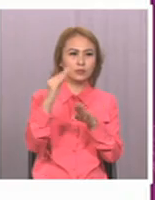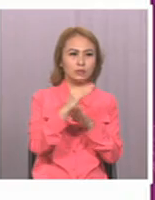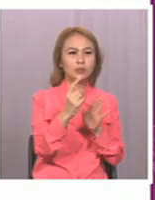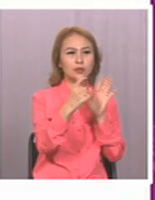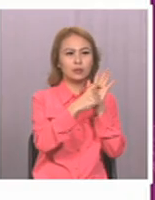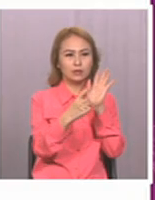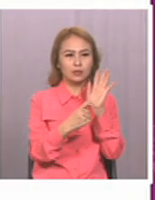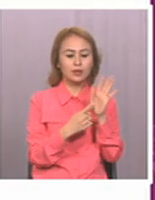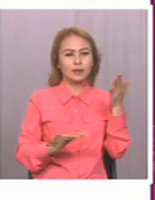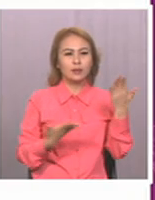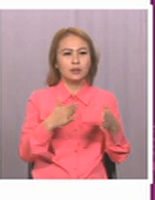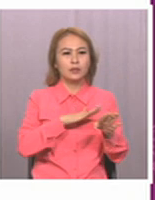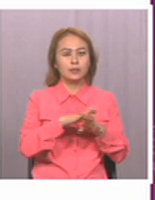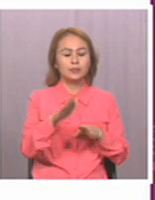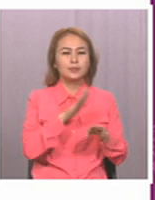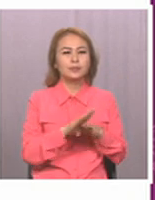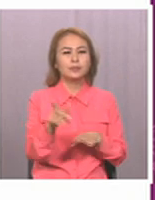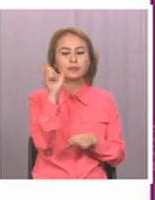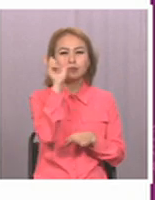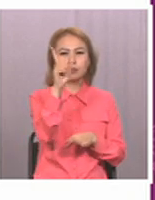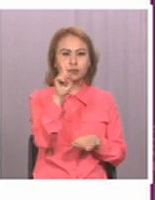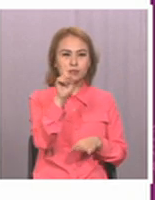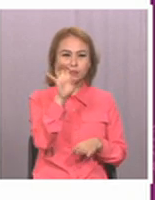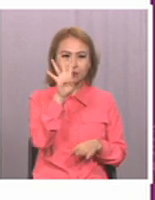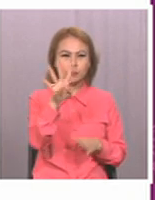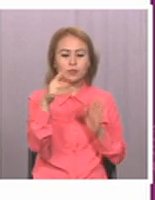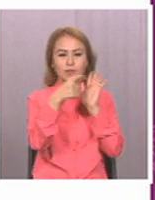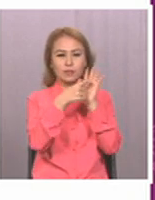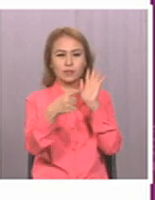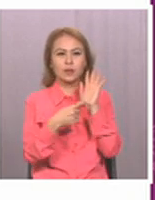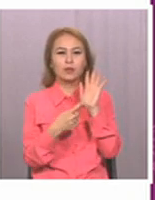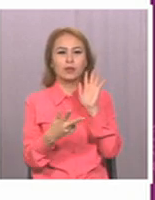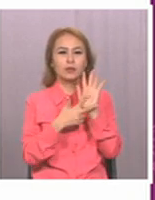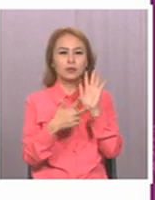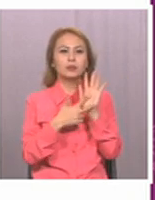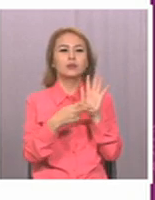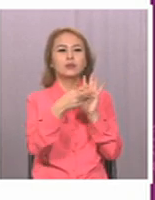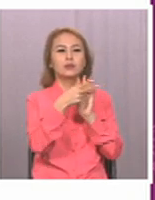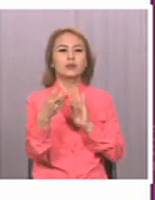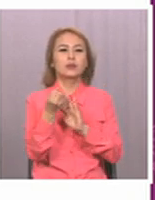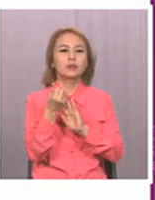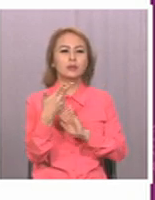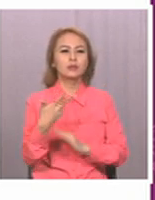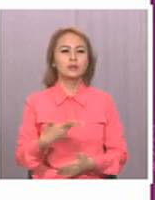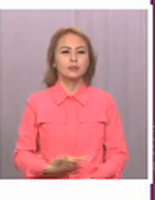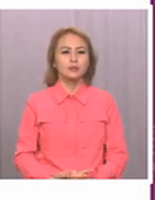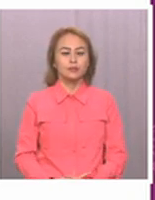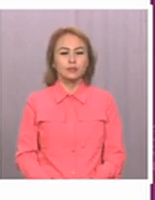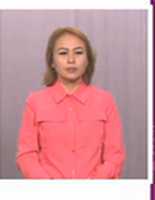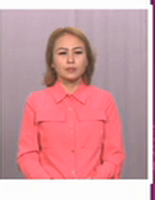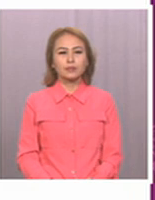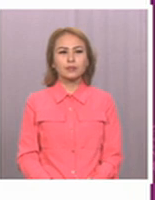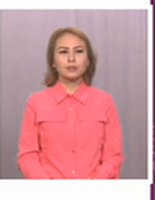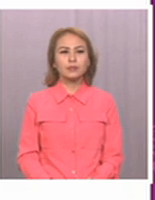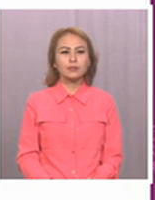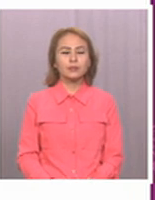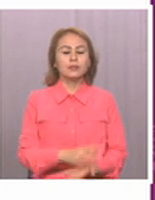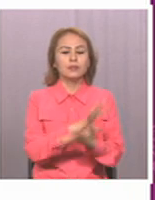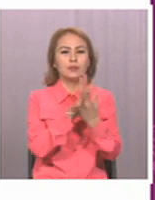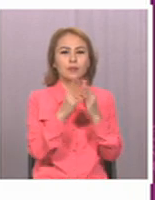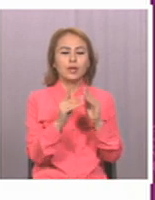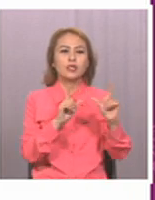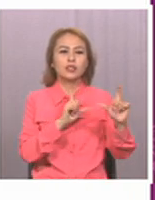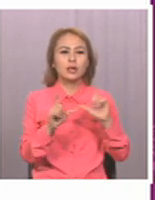есептеуді орындасақ, ұпайлардың қосындысы 104-ті береді екен, 104 бөлінген 8, 13-ке тең. Демек, шахмат